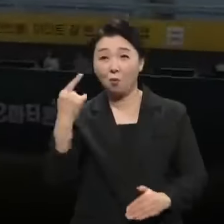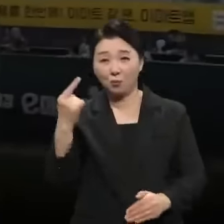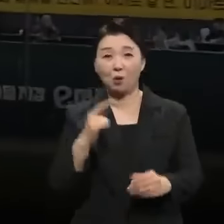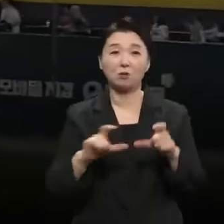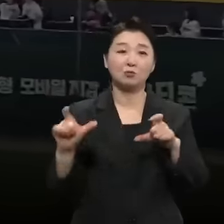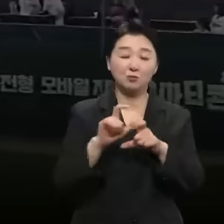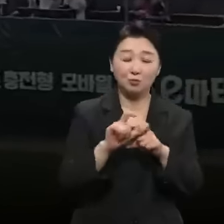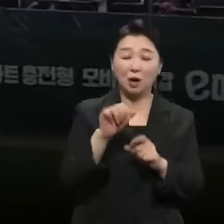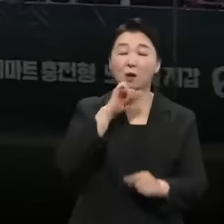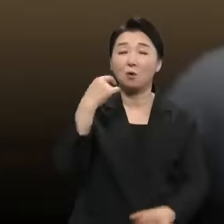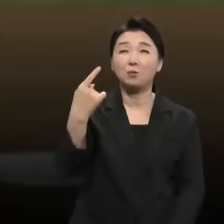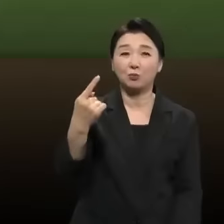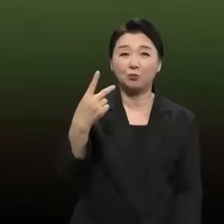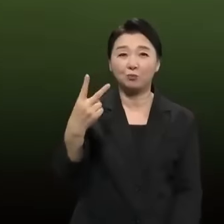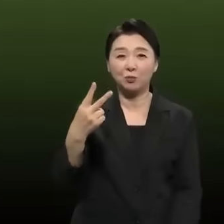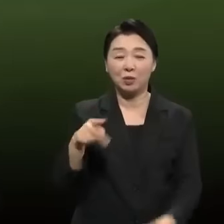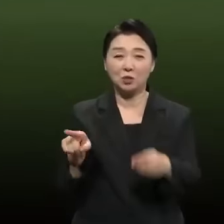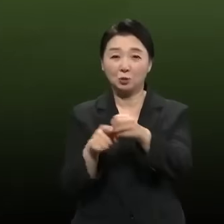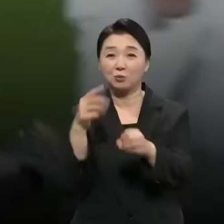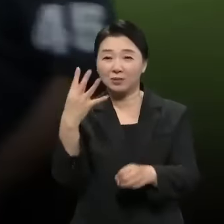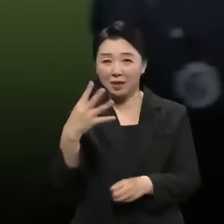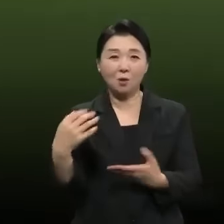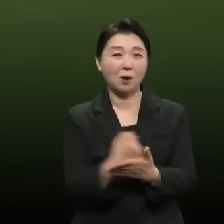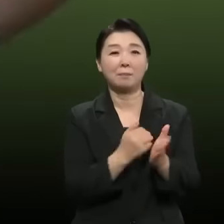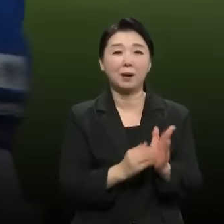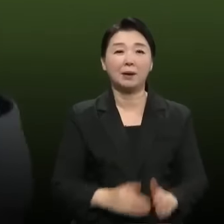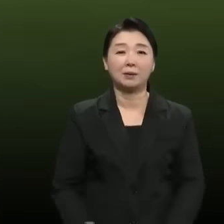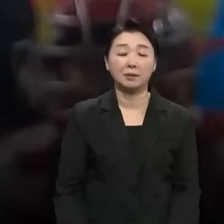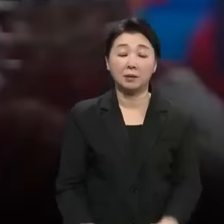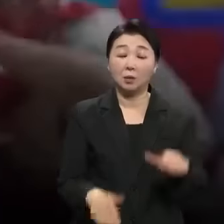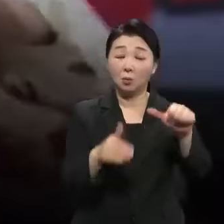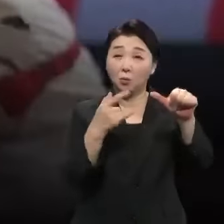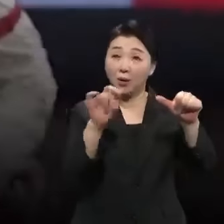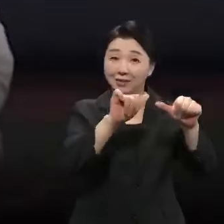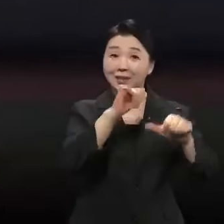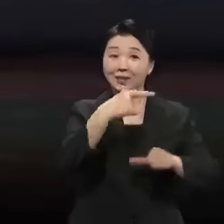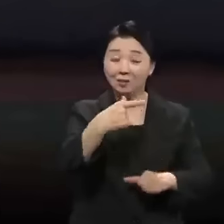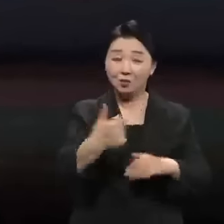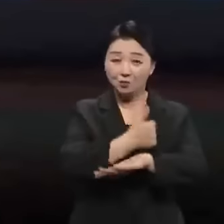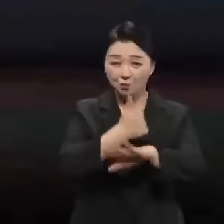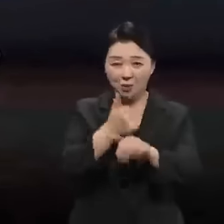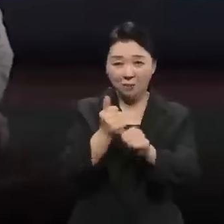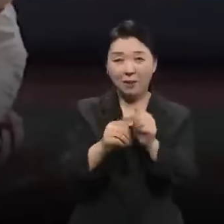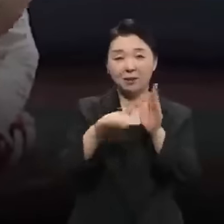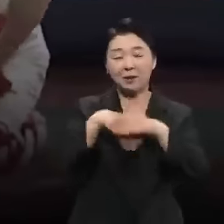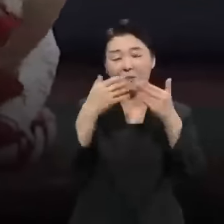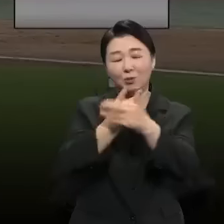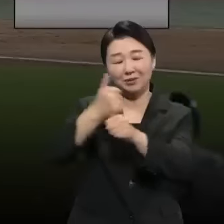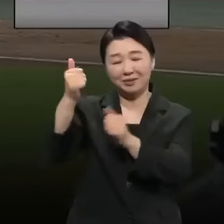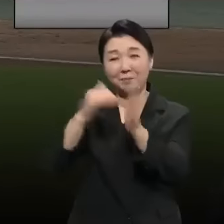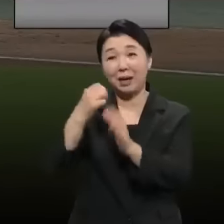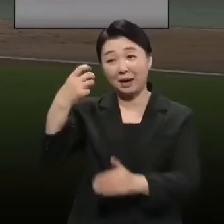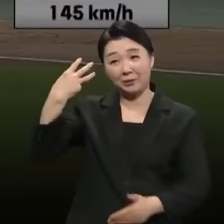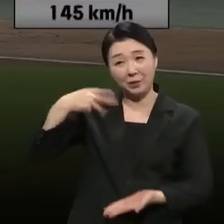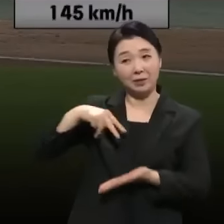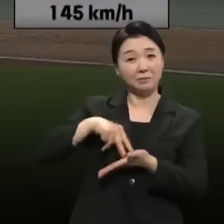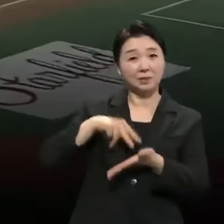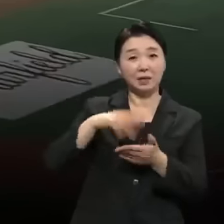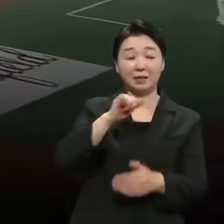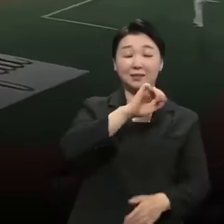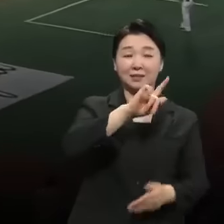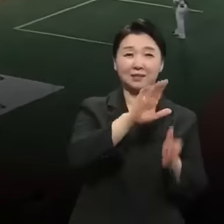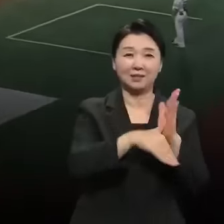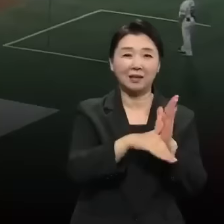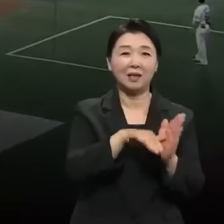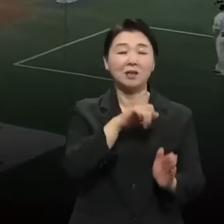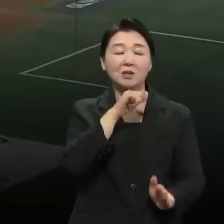2홈런 4타점으로 맹활약했습니다. 5위 SSG와의 주말 맞대결에서 모두 승리한 한화는 SSG와의